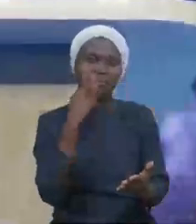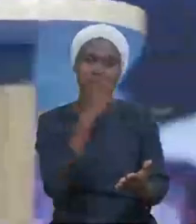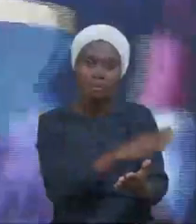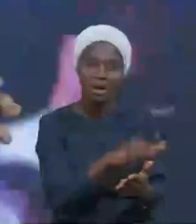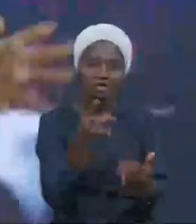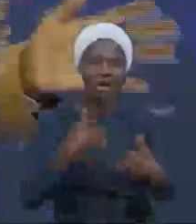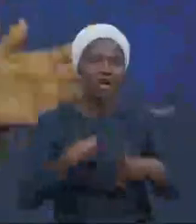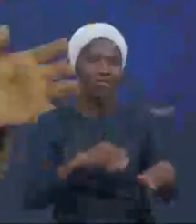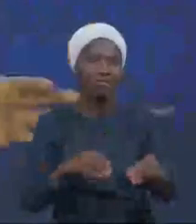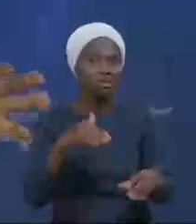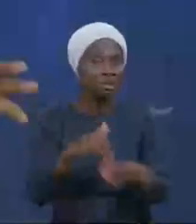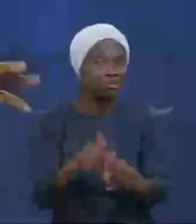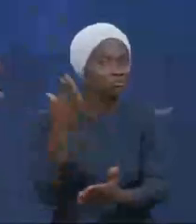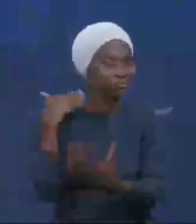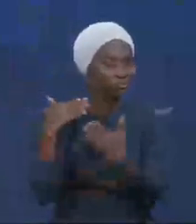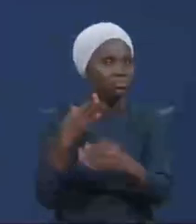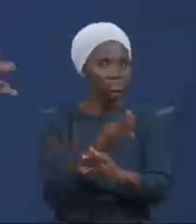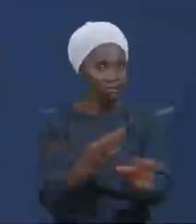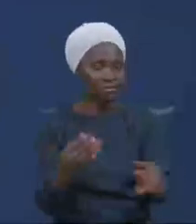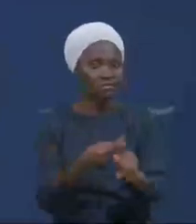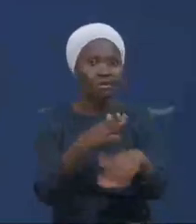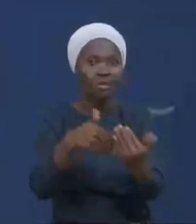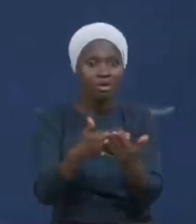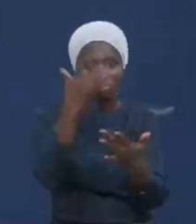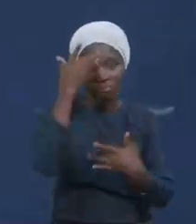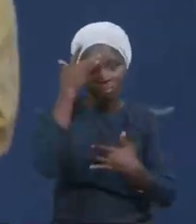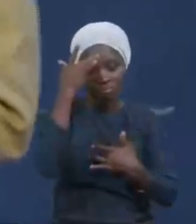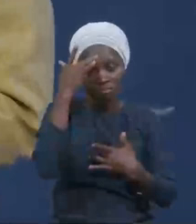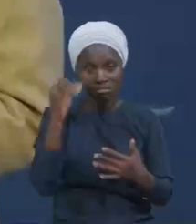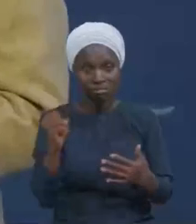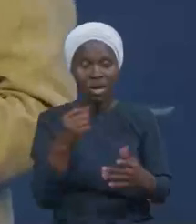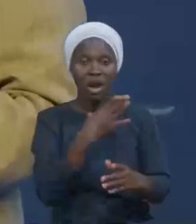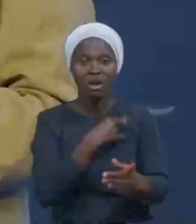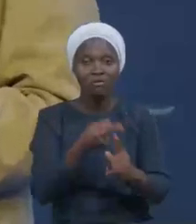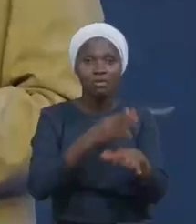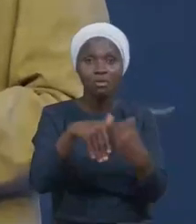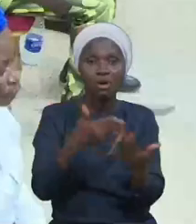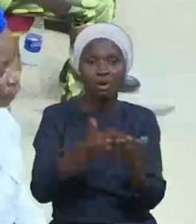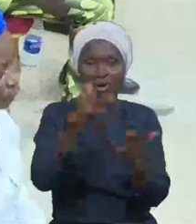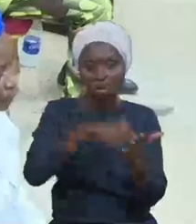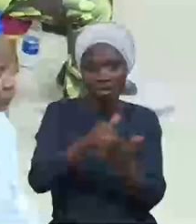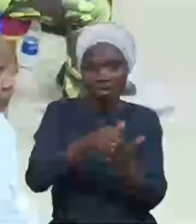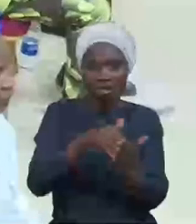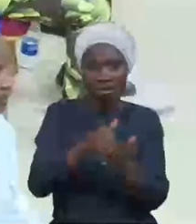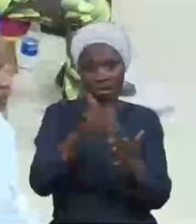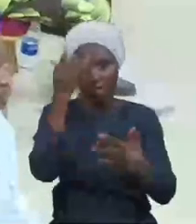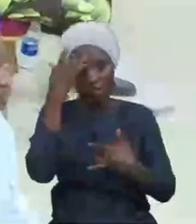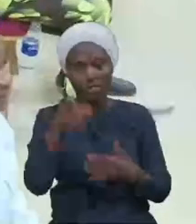de toute maladie et de toute infirmité, libre. Tu es libre ce soir.